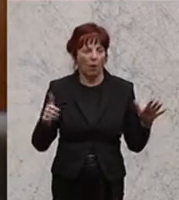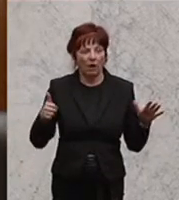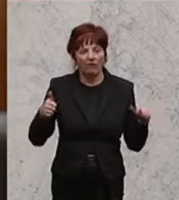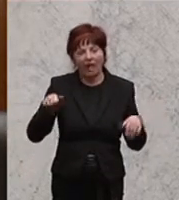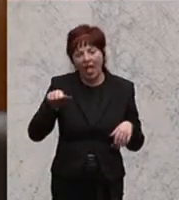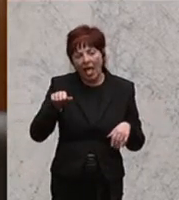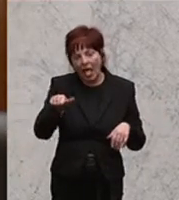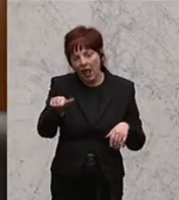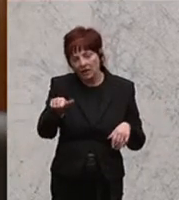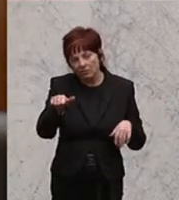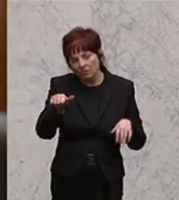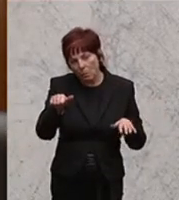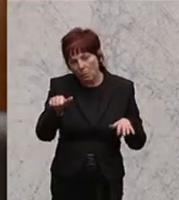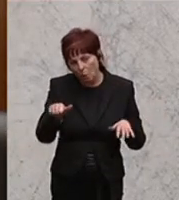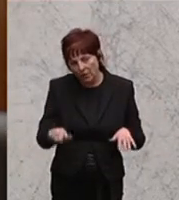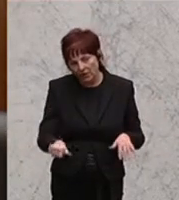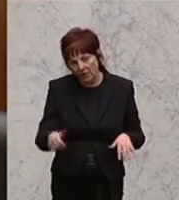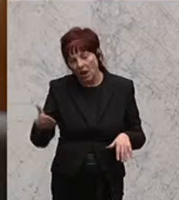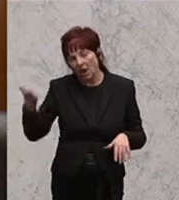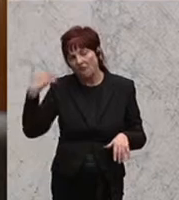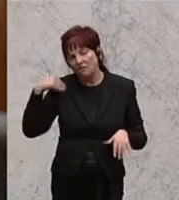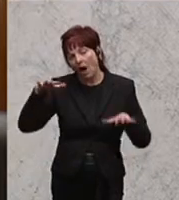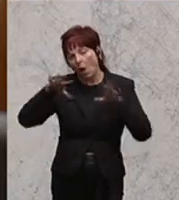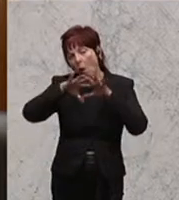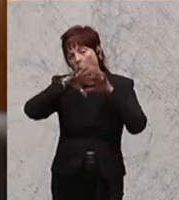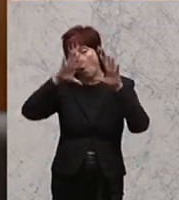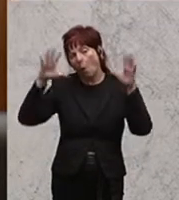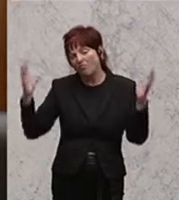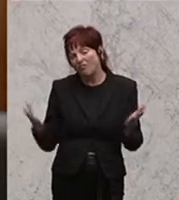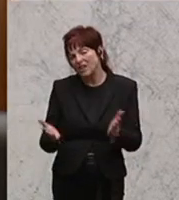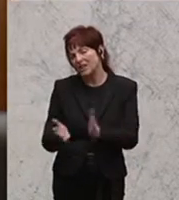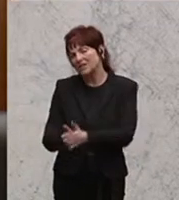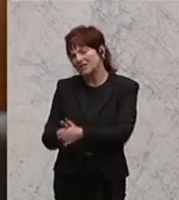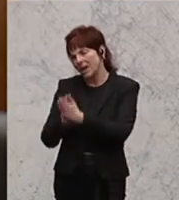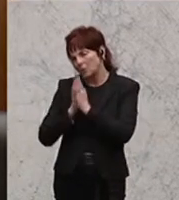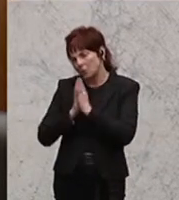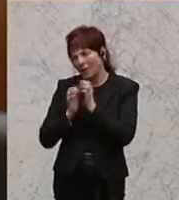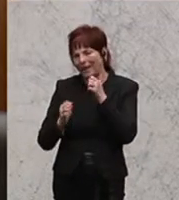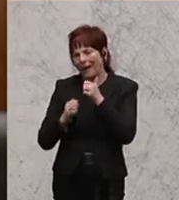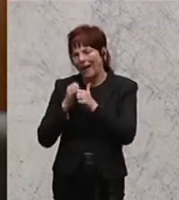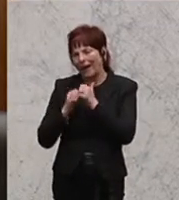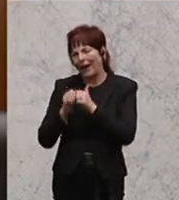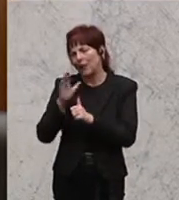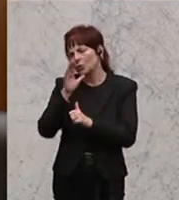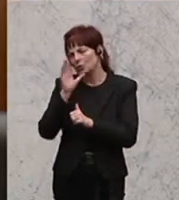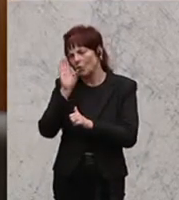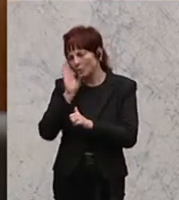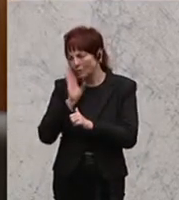11 Monaten ein sehr umfassendes Ersuchen an den Rechnungshof gestellt, eine